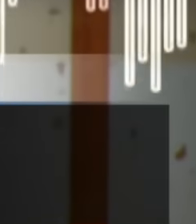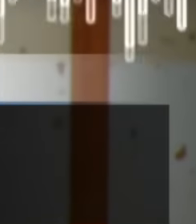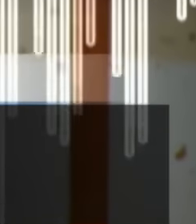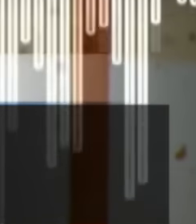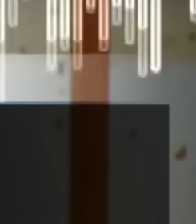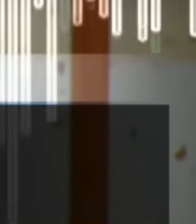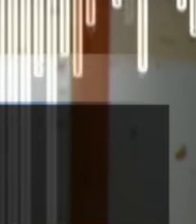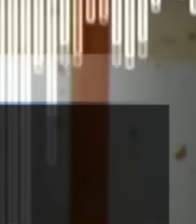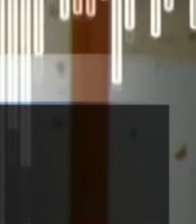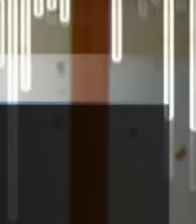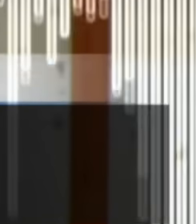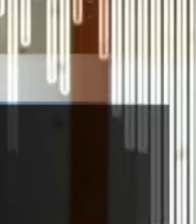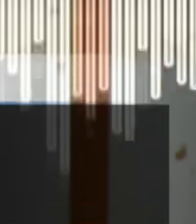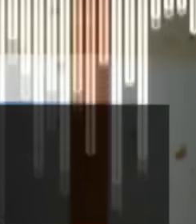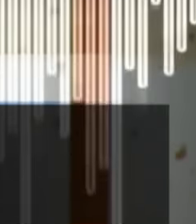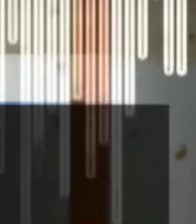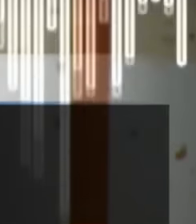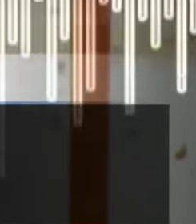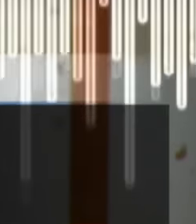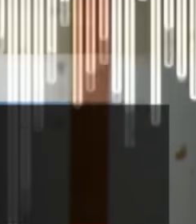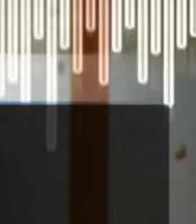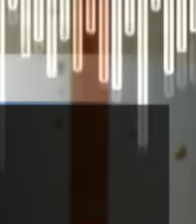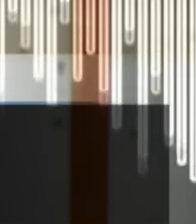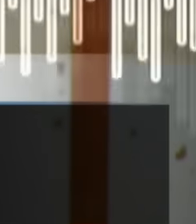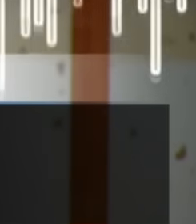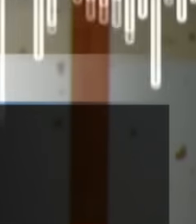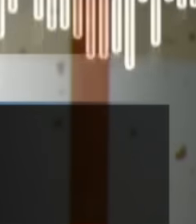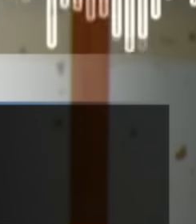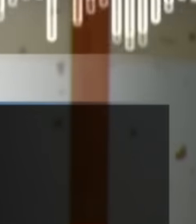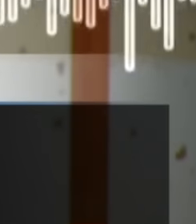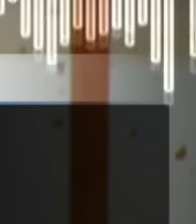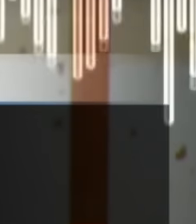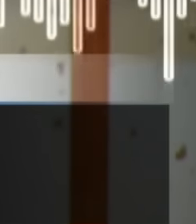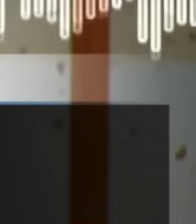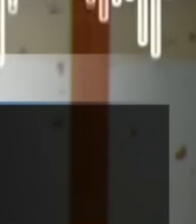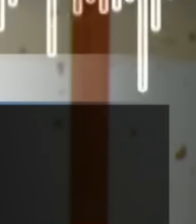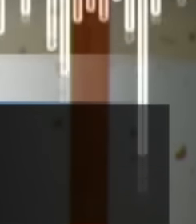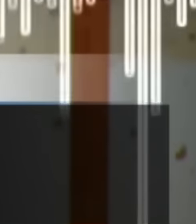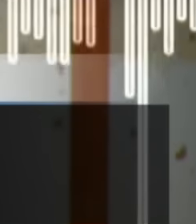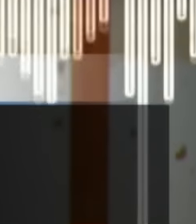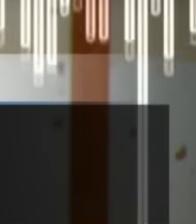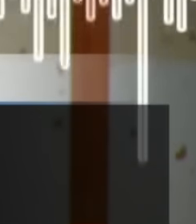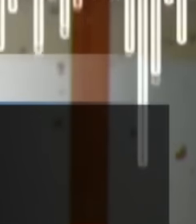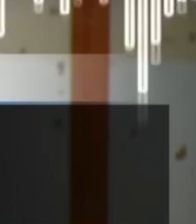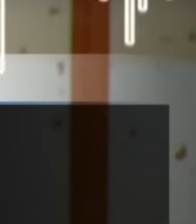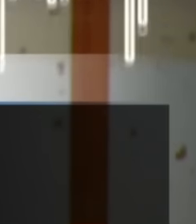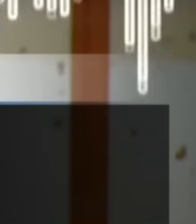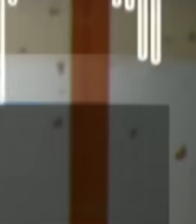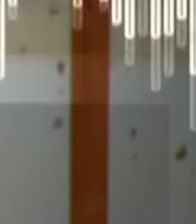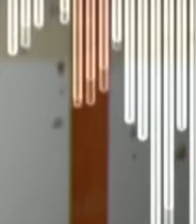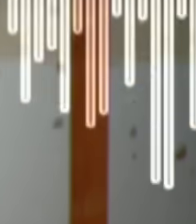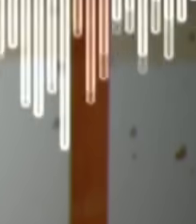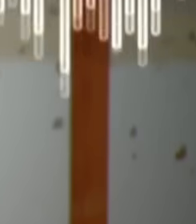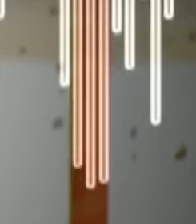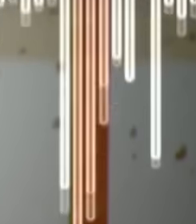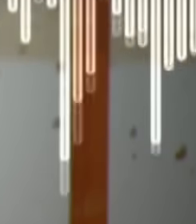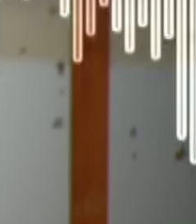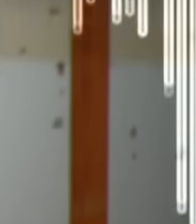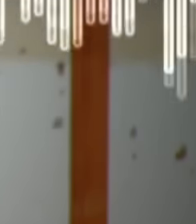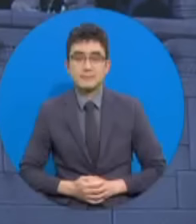상식이나 보편적인 가치와는 동떨어진 언행 뭐 이런 걸로 우리 당에 대한 국민적 신망을 저버리게 한 것 그게 해당 얘기 아닙니까?